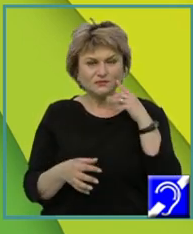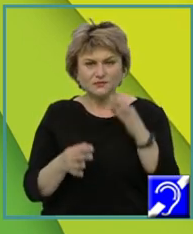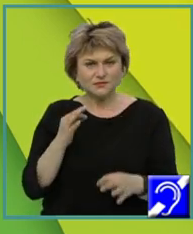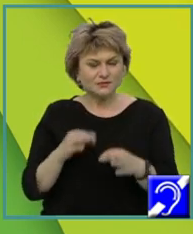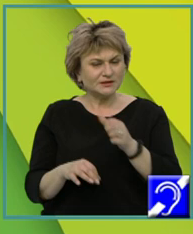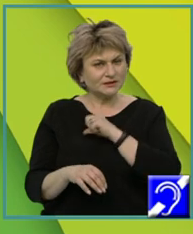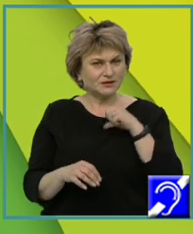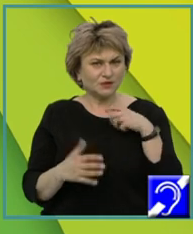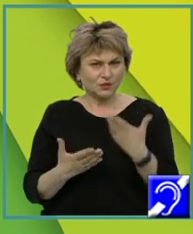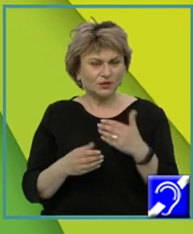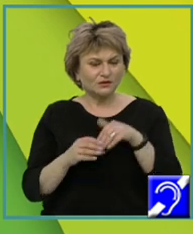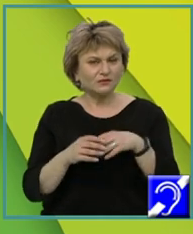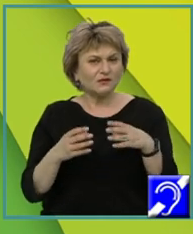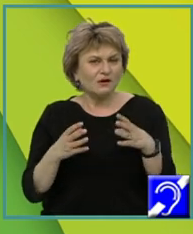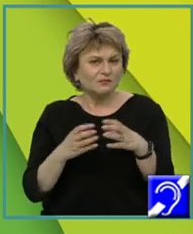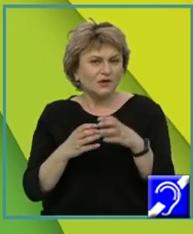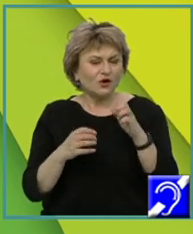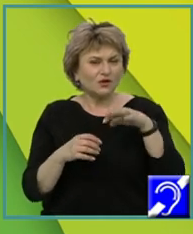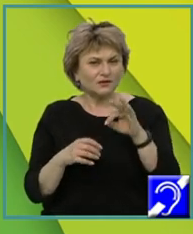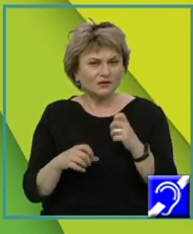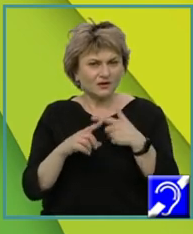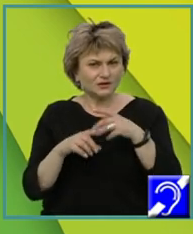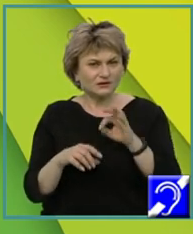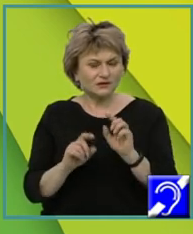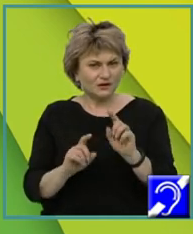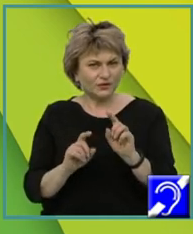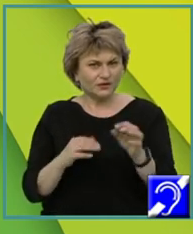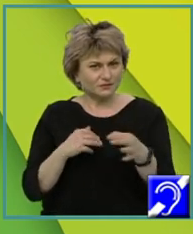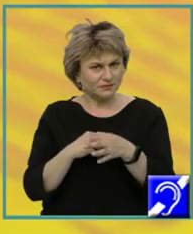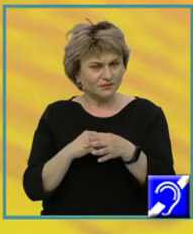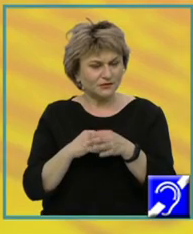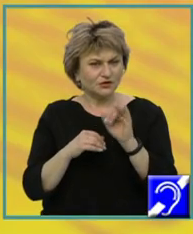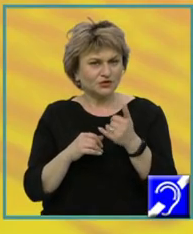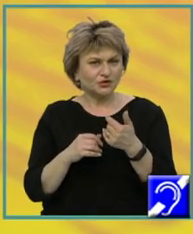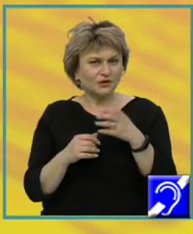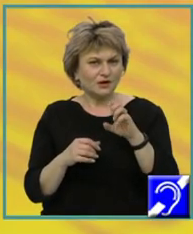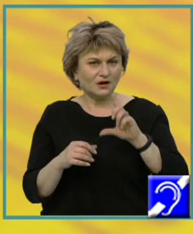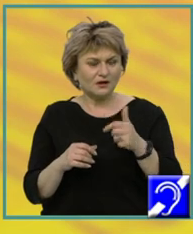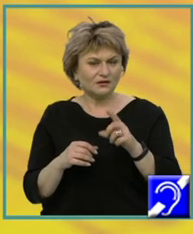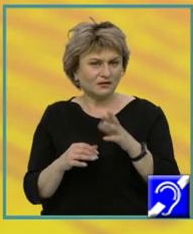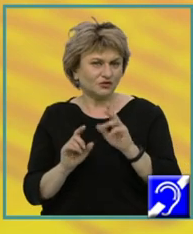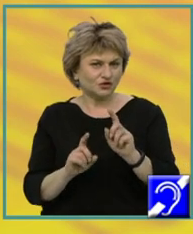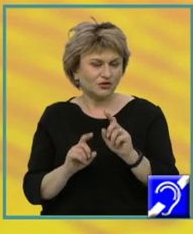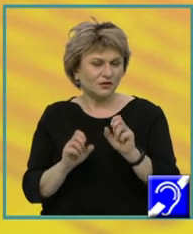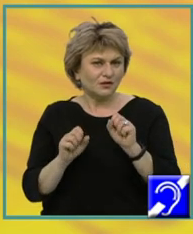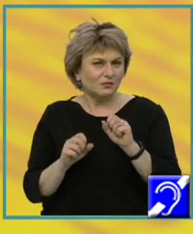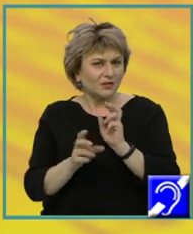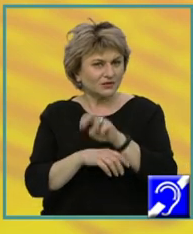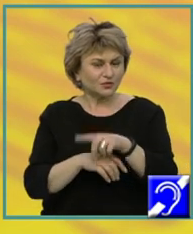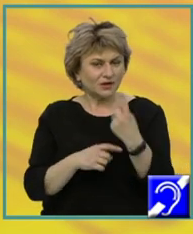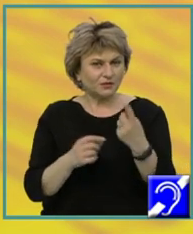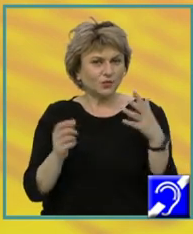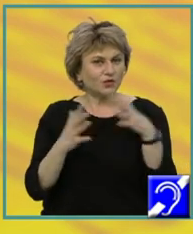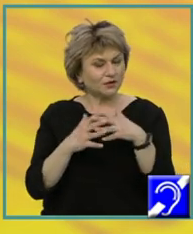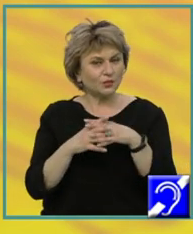pe sine în contextul acesta al căsătoriei cu ala dar și al participării la primul război